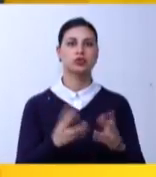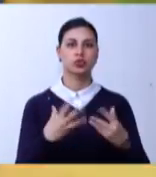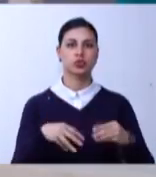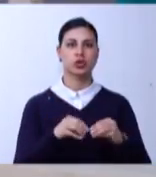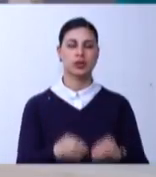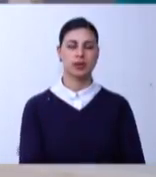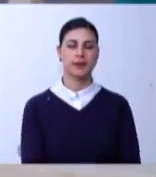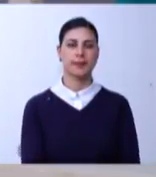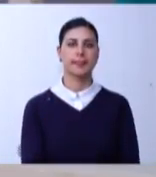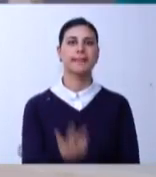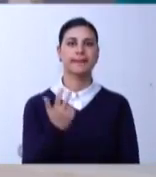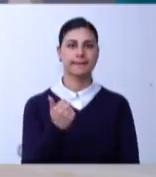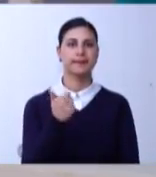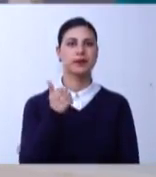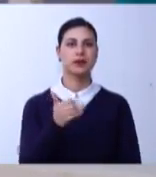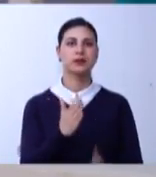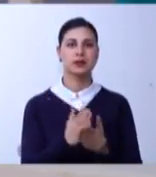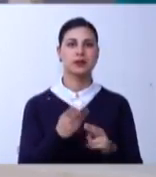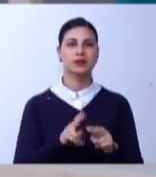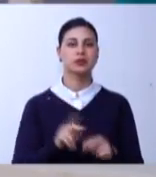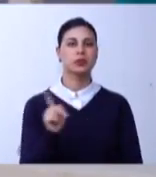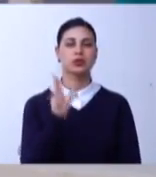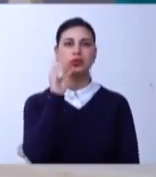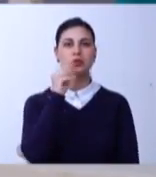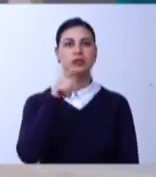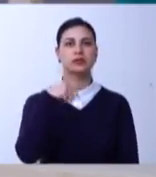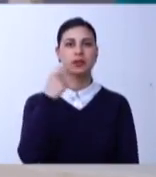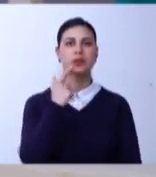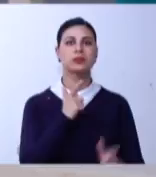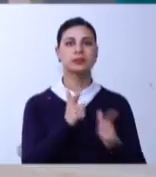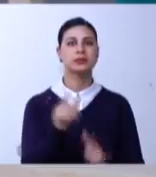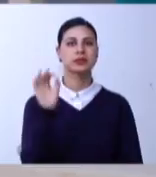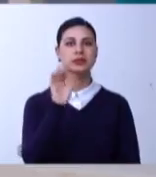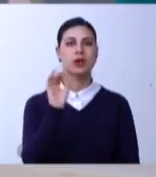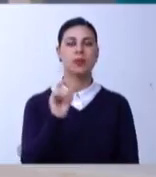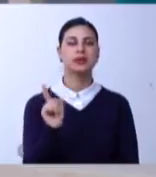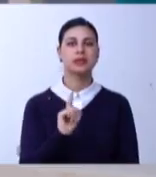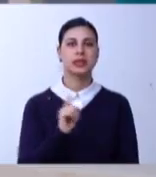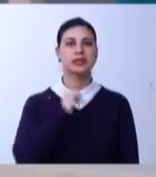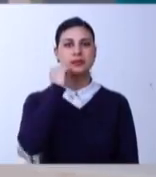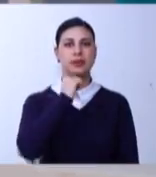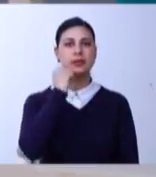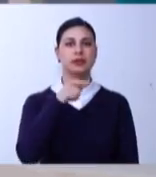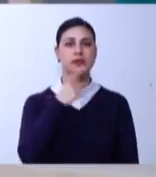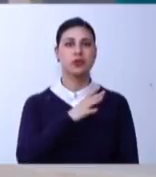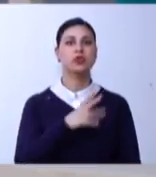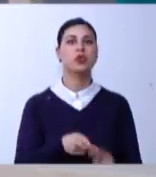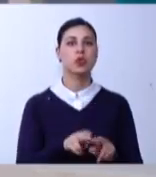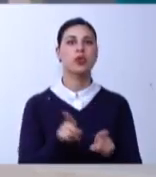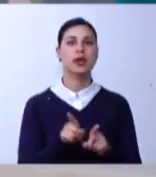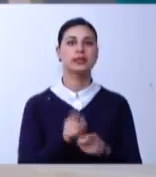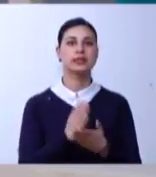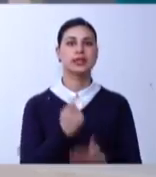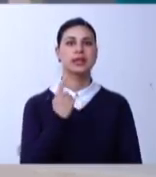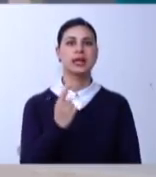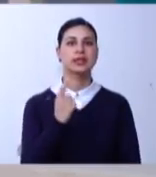ოჯახმა? რა თქმა უნდა, კარგია, რადგანაც როდესაც საუბრობდით მზაობაზე, რაც ბებიამ აღწერა, ესეც არის ერთ-ერთი